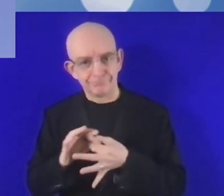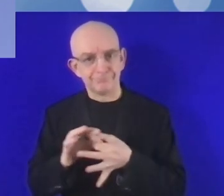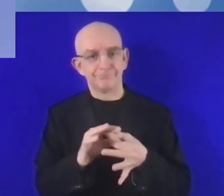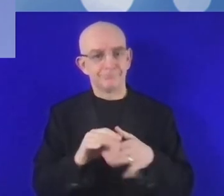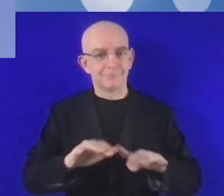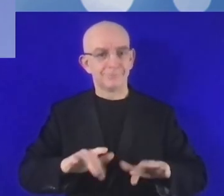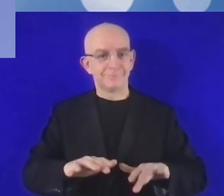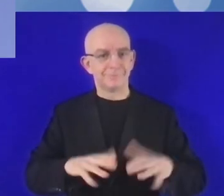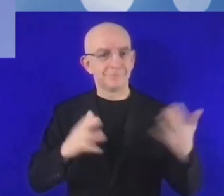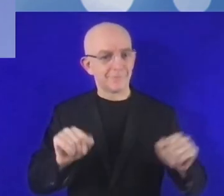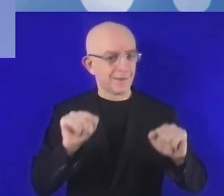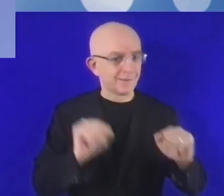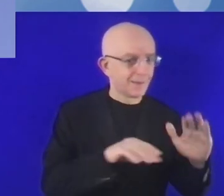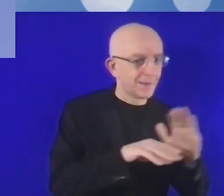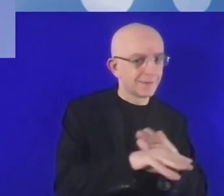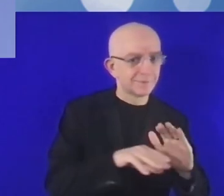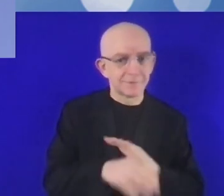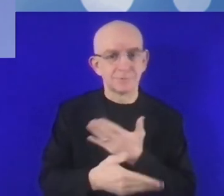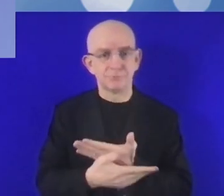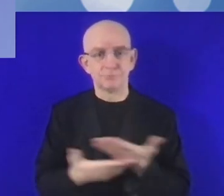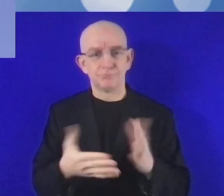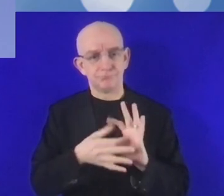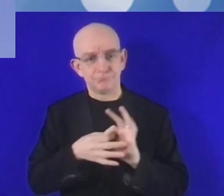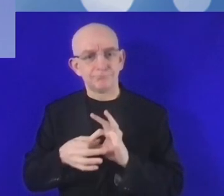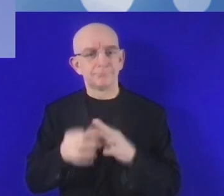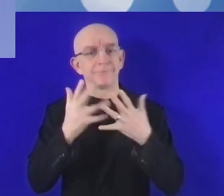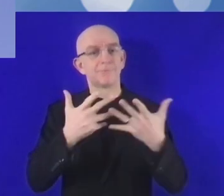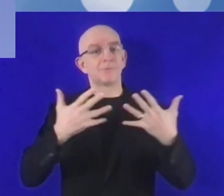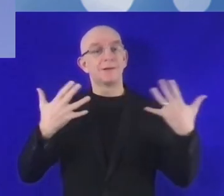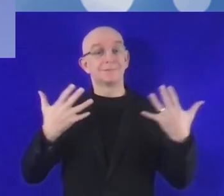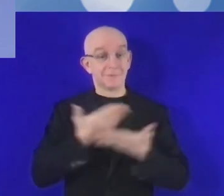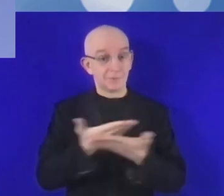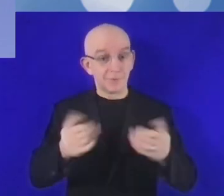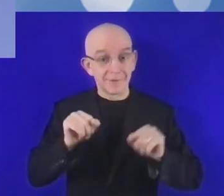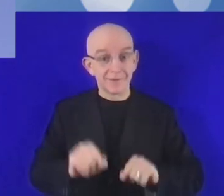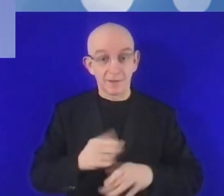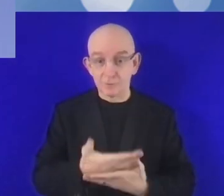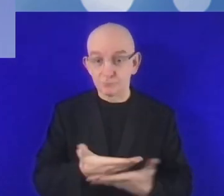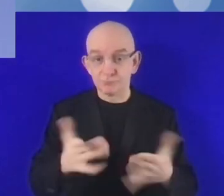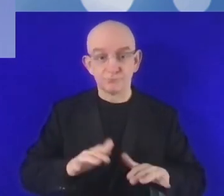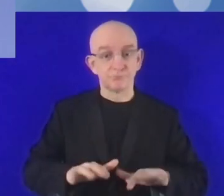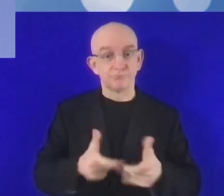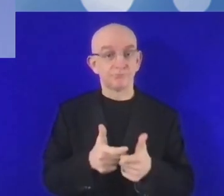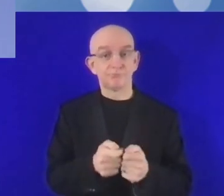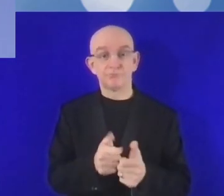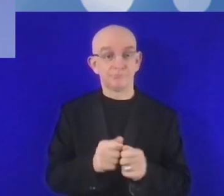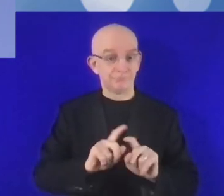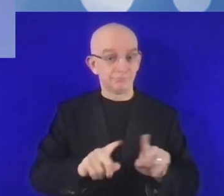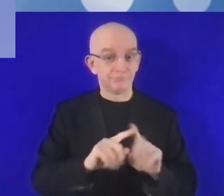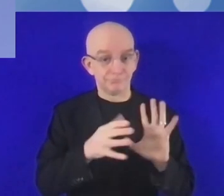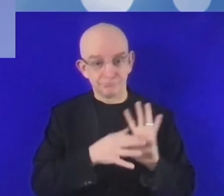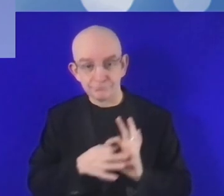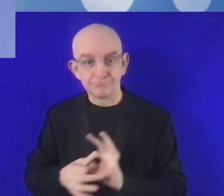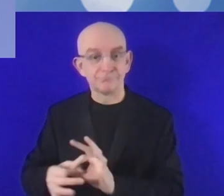цифровом форуме под лозунгом доступного и дружелюбного интернета. Интернет,